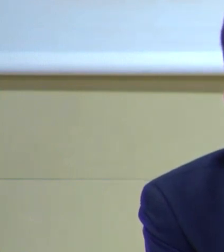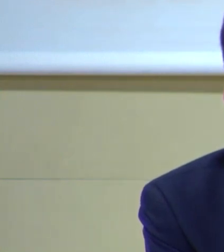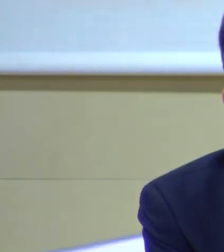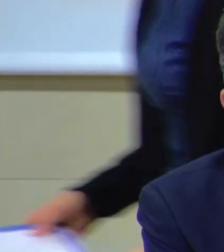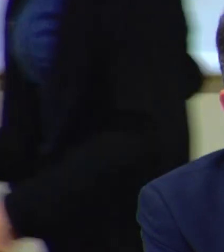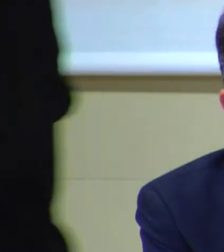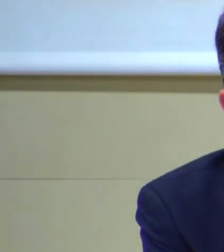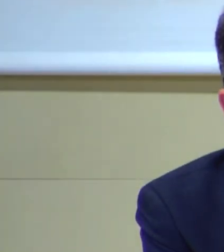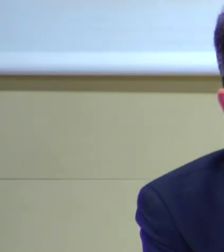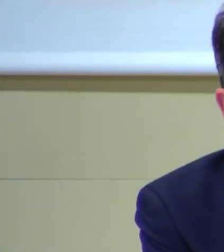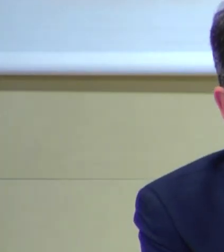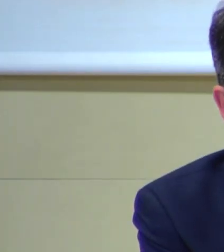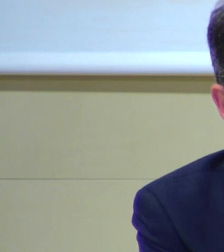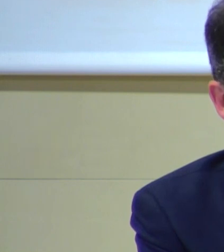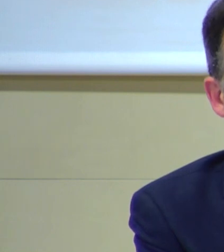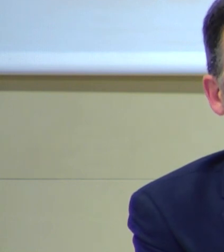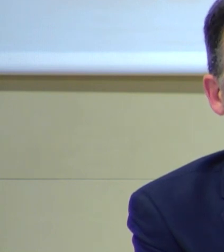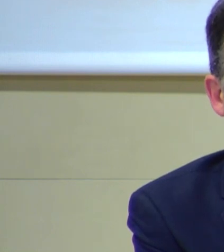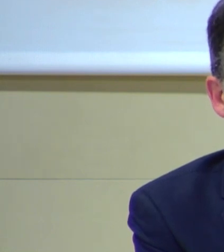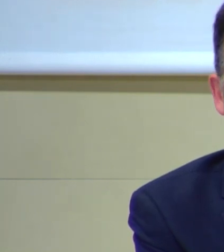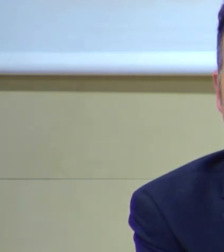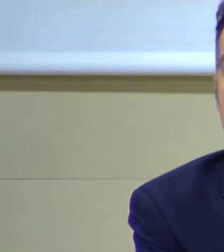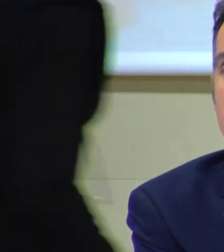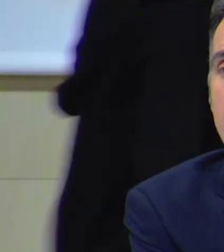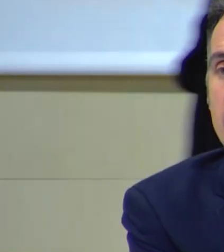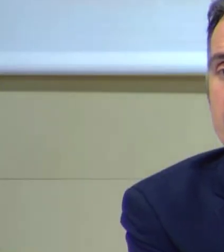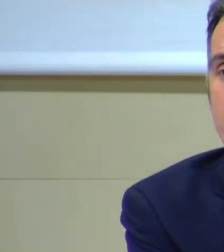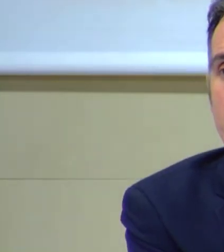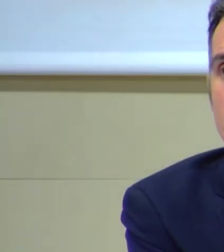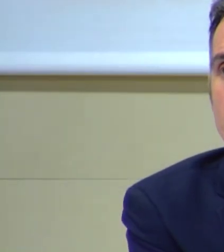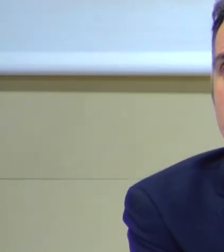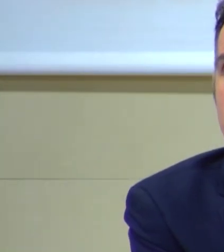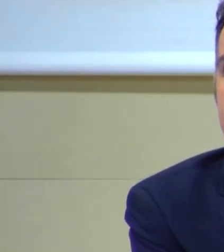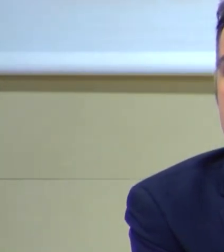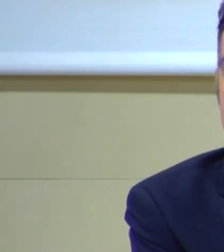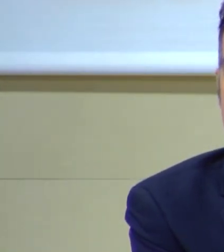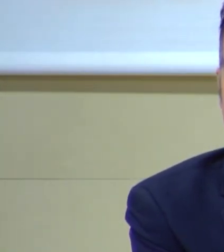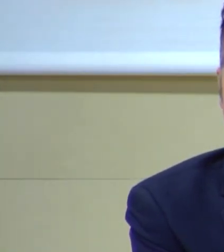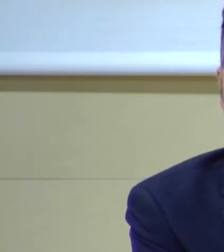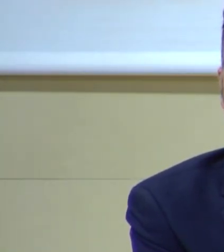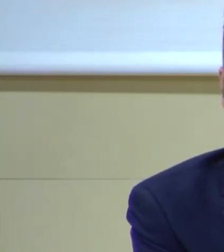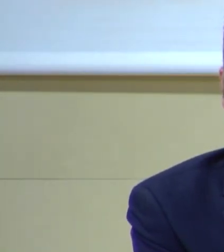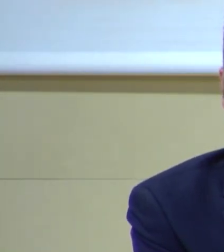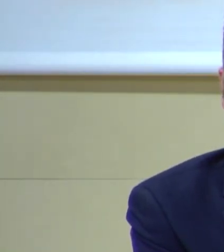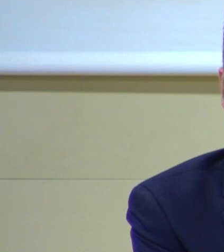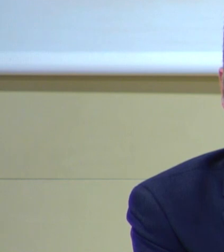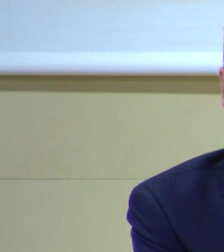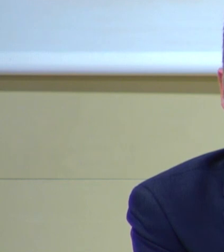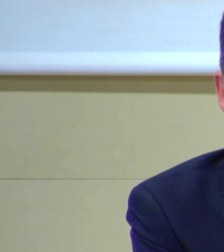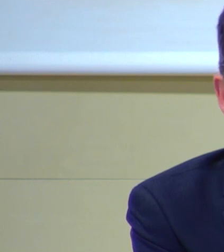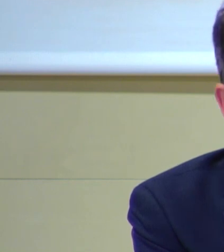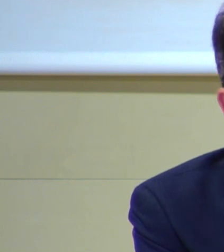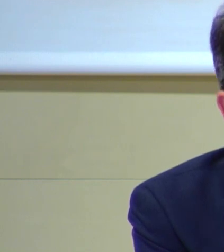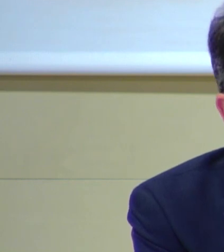mutualité pour la fraise que temporaire réalisé par contre attaque qui ne prend pas part au vote qui s'abstient qui votent contre qui vote